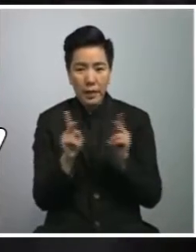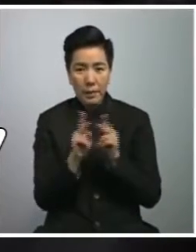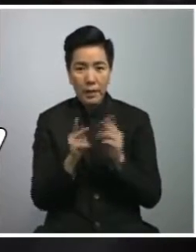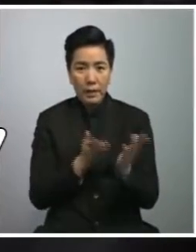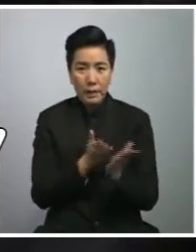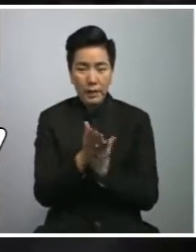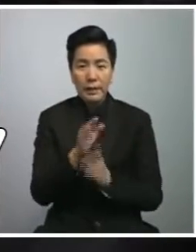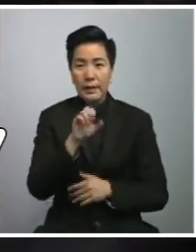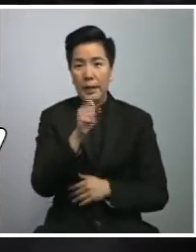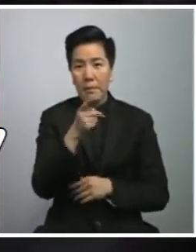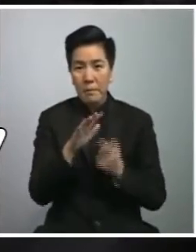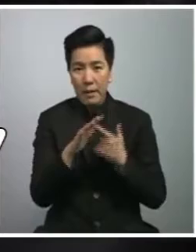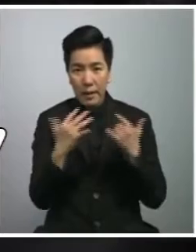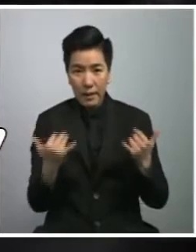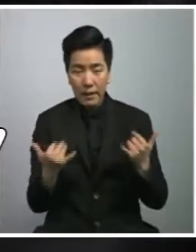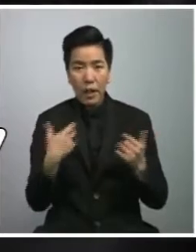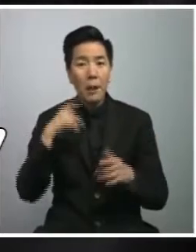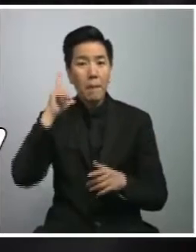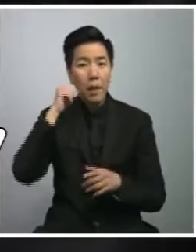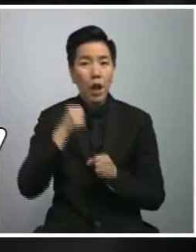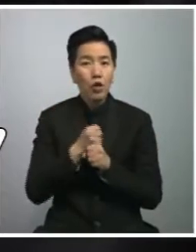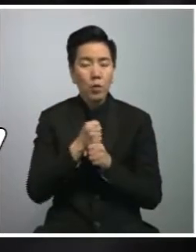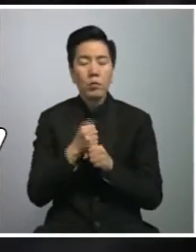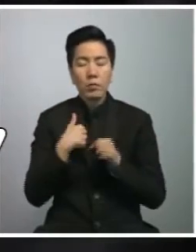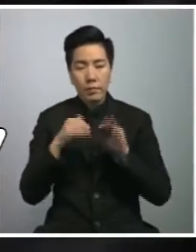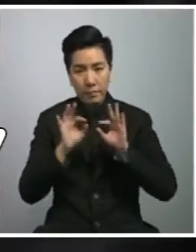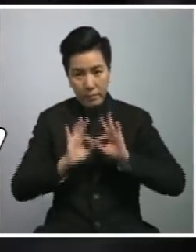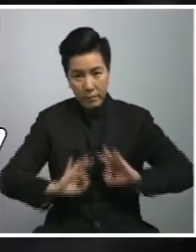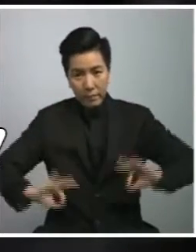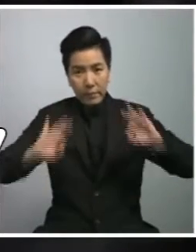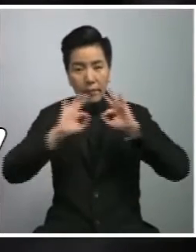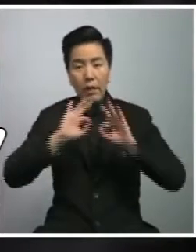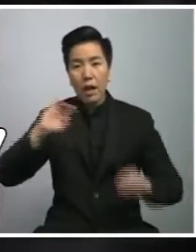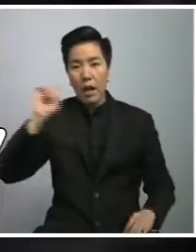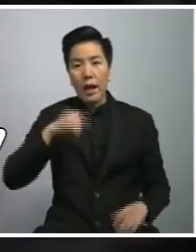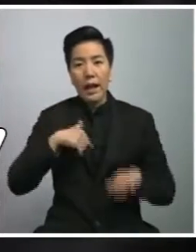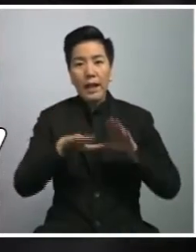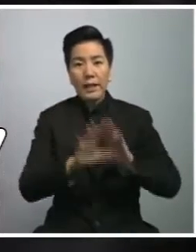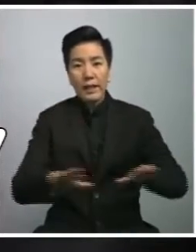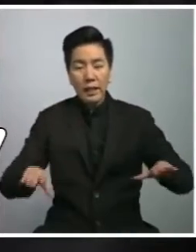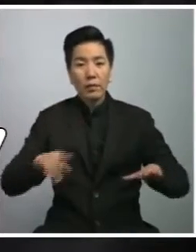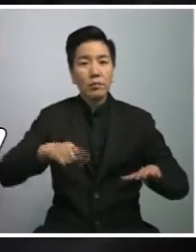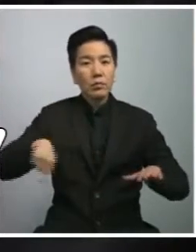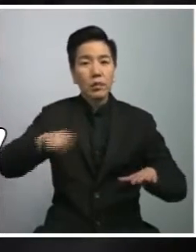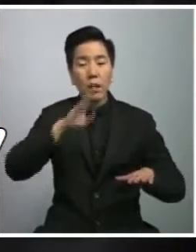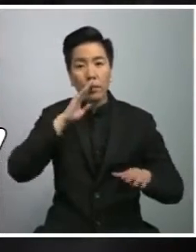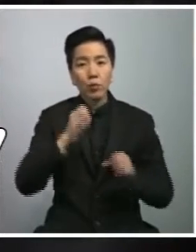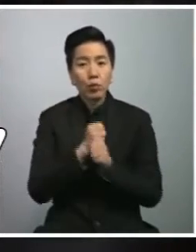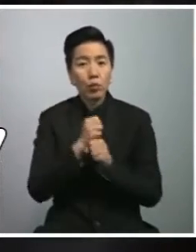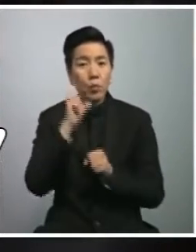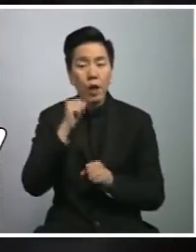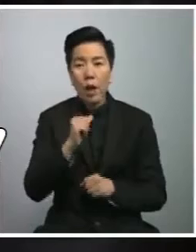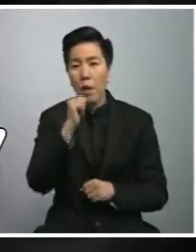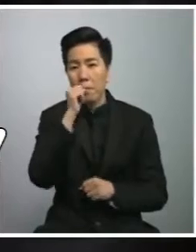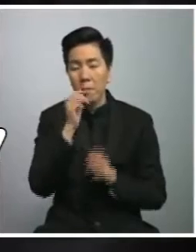กิจการสภาค่ะก็นมแม่เนี่ยมีประโยชน์มากจริงๆเพราะว่าเด็กทุกคนถ้าได้ทานนมแม่ได้มาก